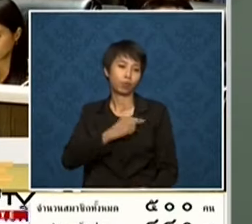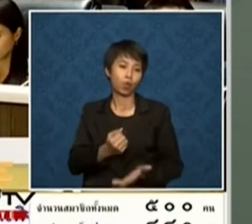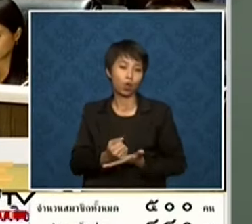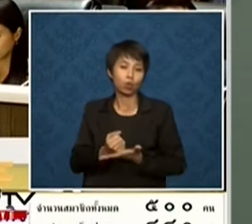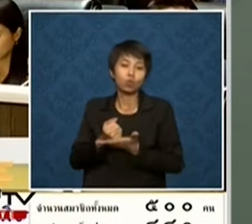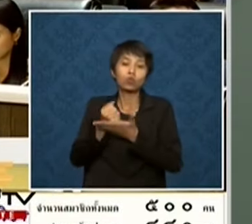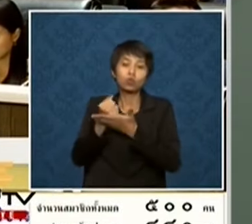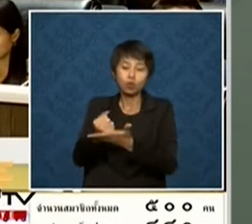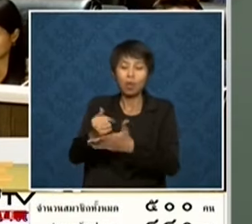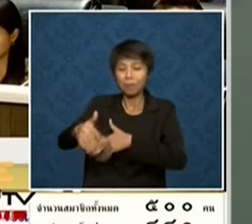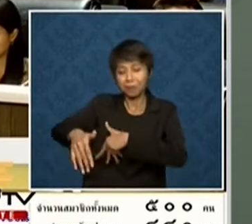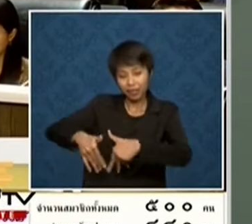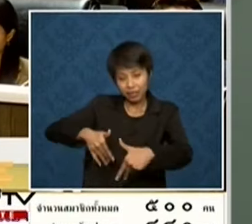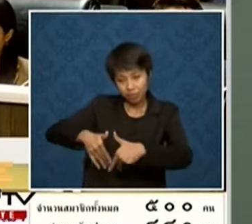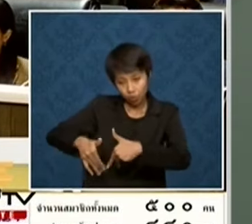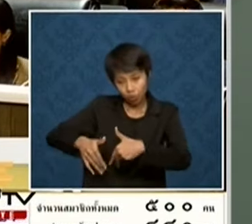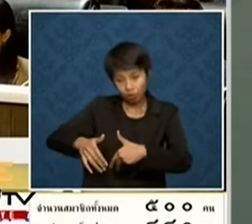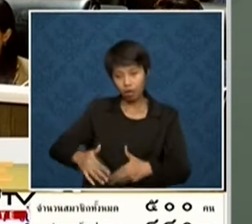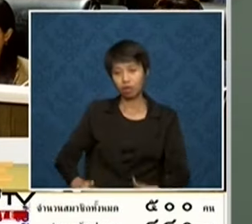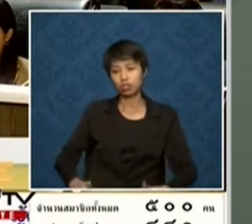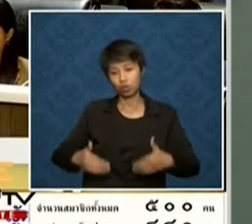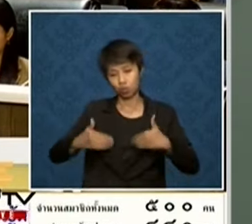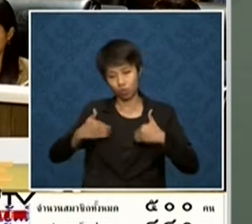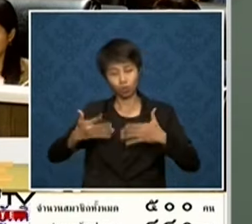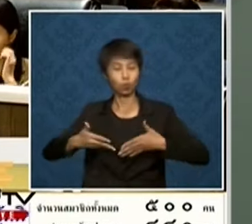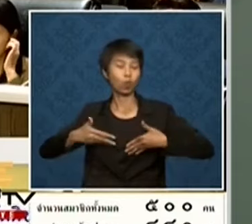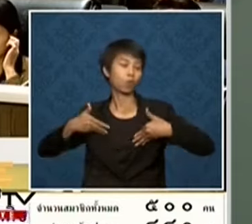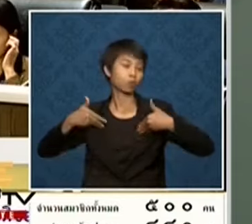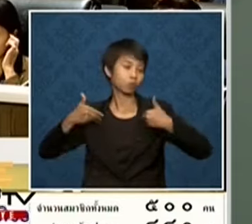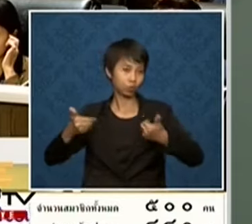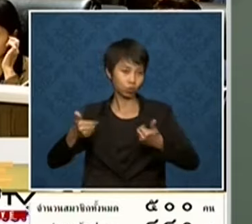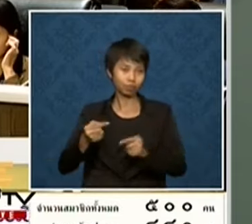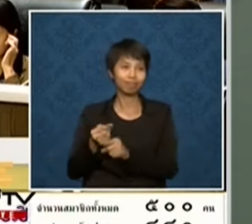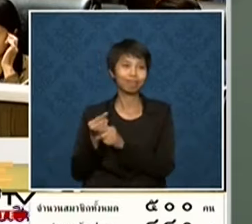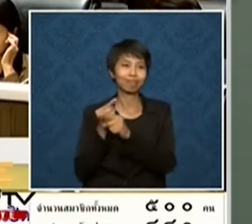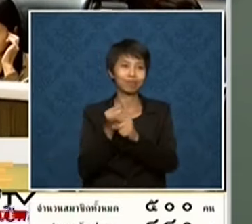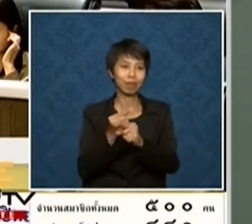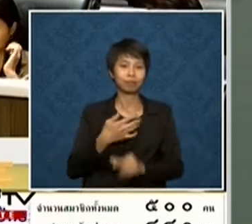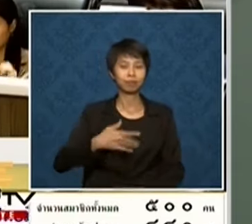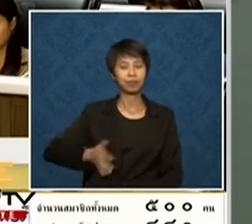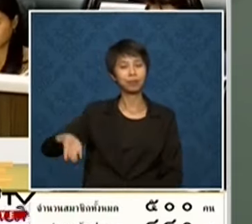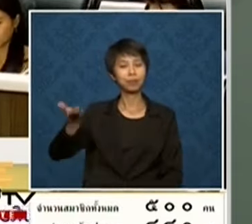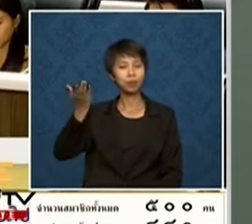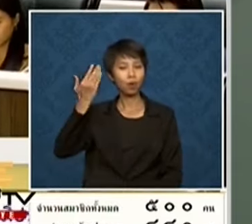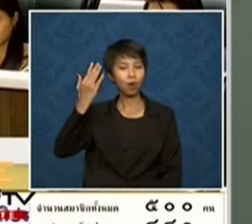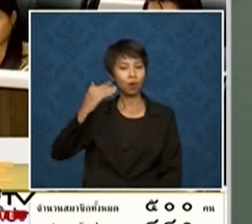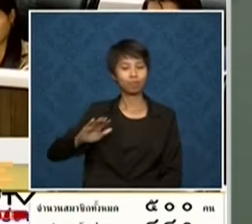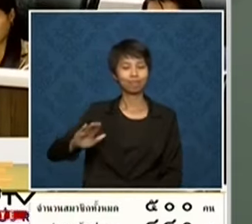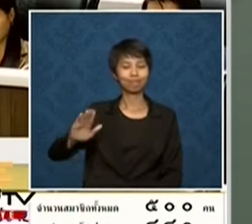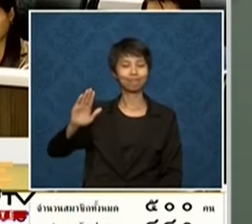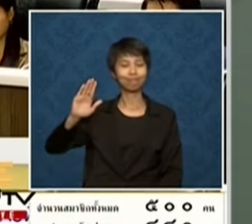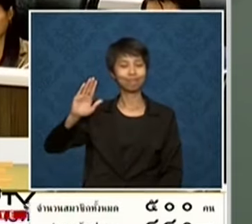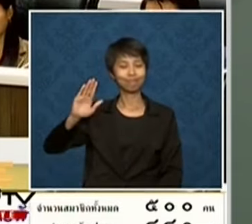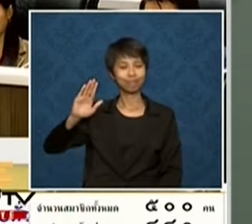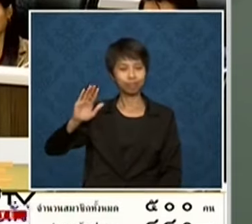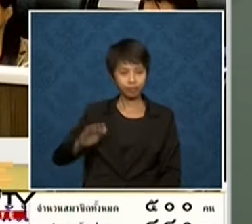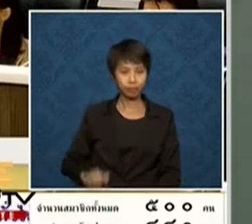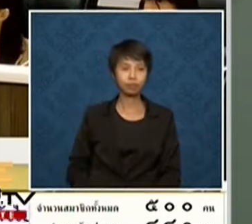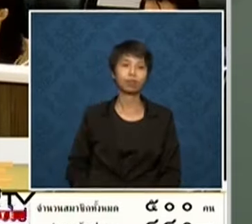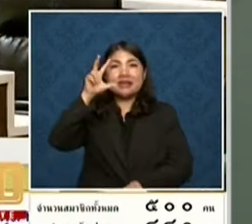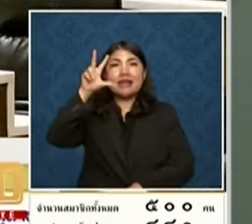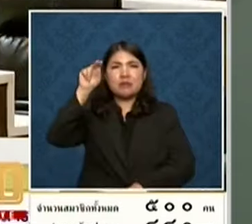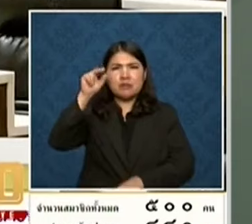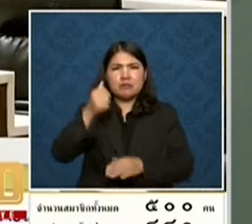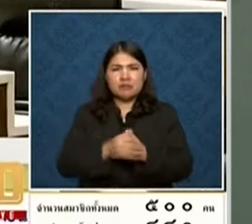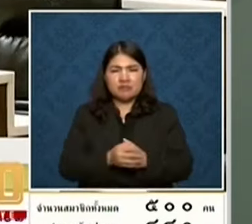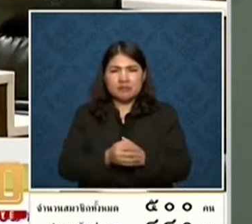ครับหมดอายุอาจจะโดนยุบพรรคไปก่อนพอเป็นเช่นนั้นปั๊บมันเลยทำให้ตัวเองต้องทำงานหนักมากขึ้นเพราะรู้แล้วว่าความคา